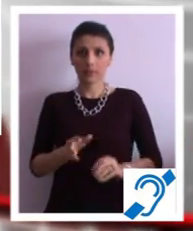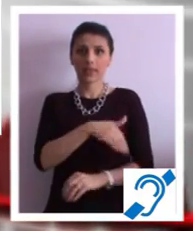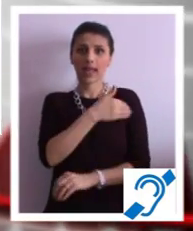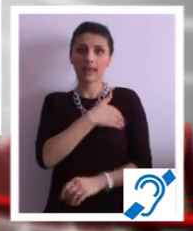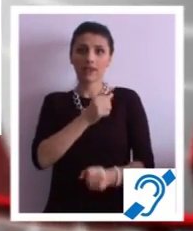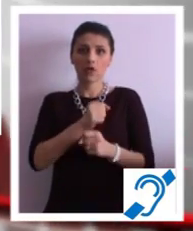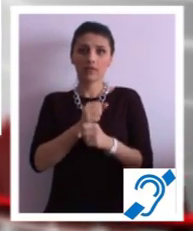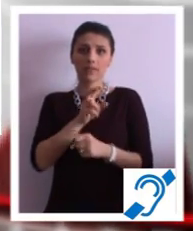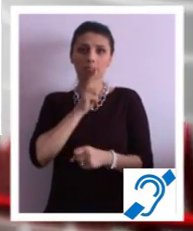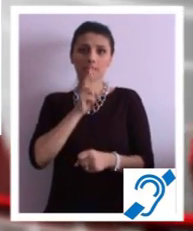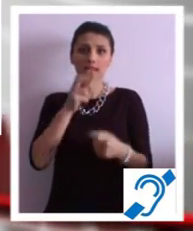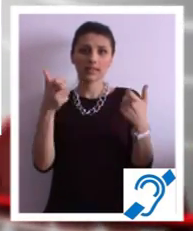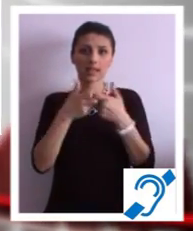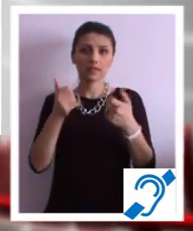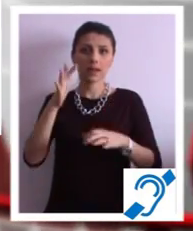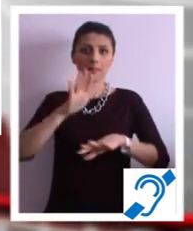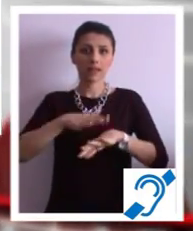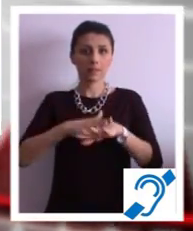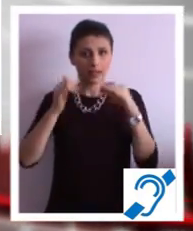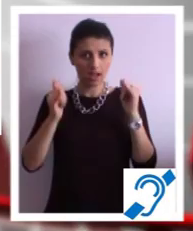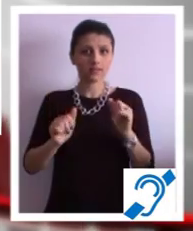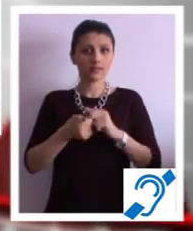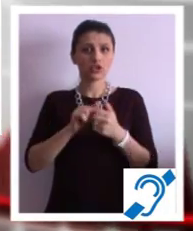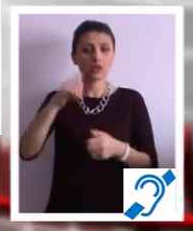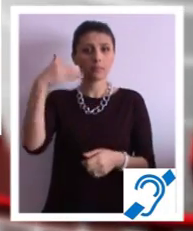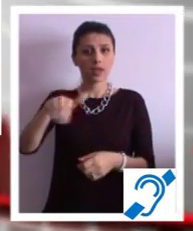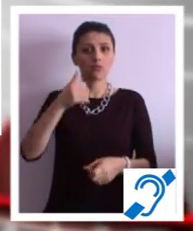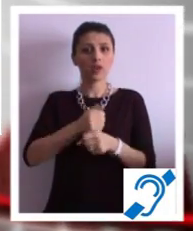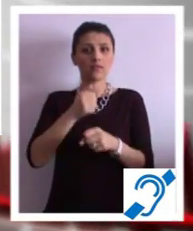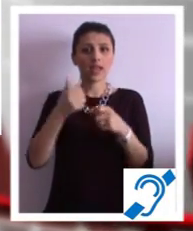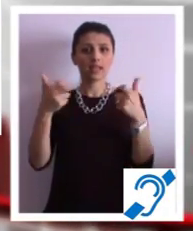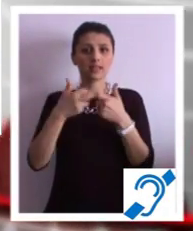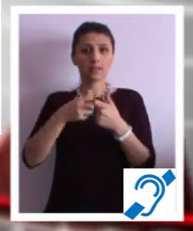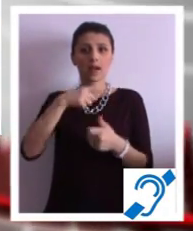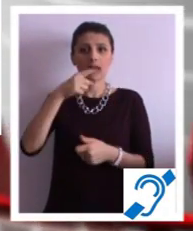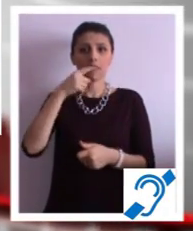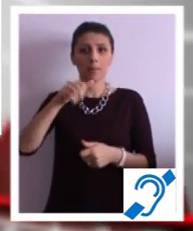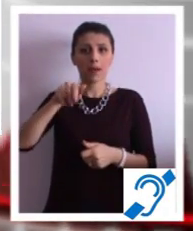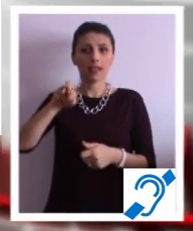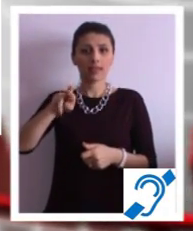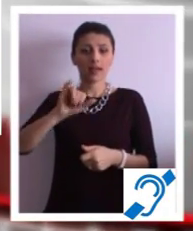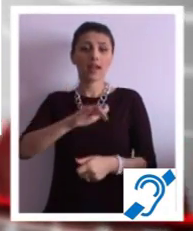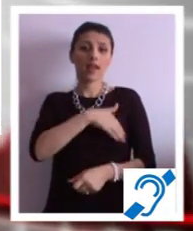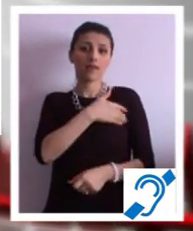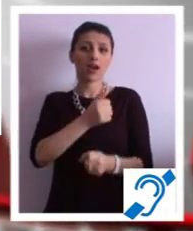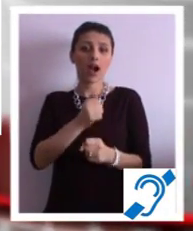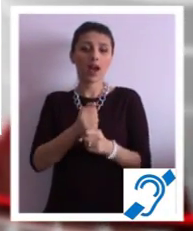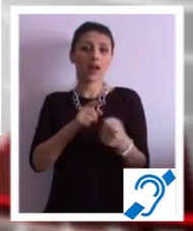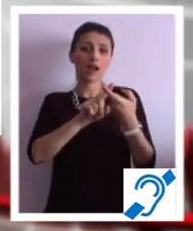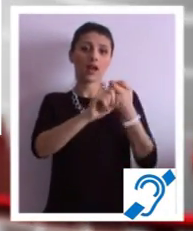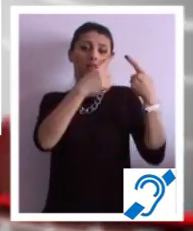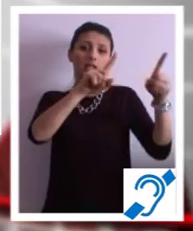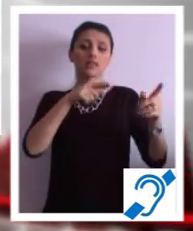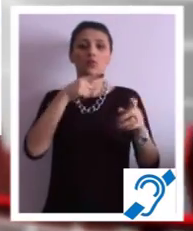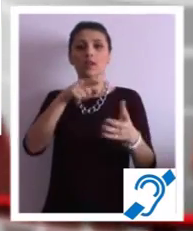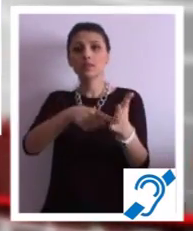vor susține marți simularea la matematică, iar miercuri vor da testarea la limba și literatura maternă, elevii care aparțin